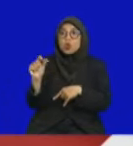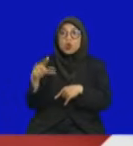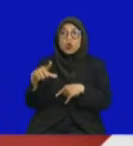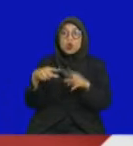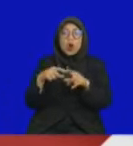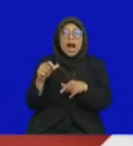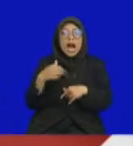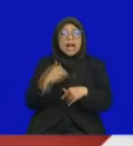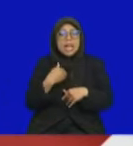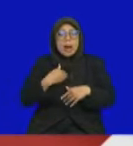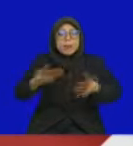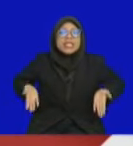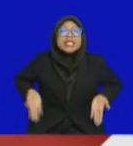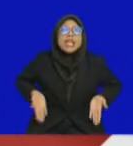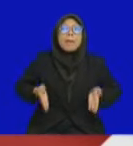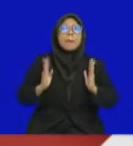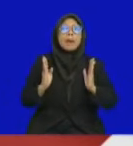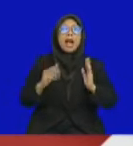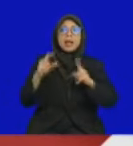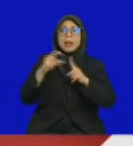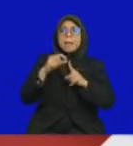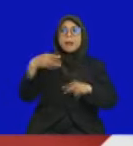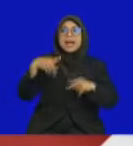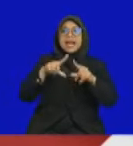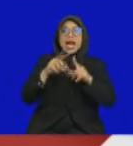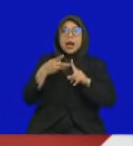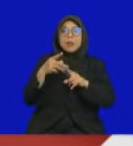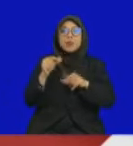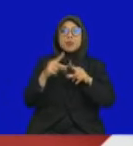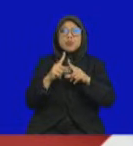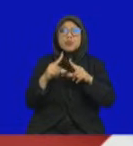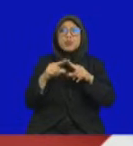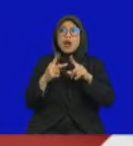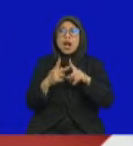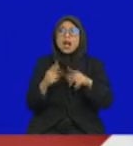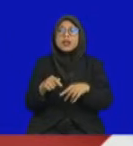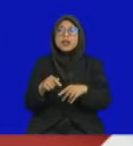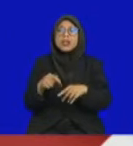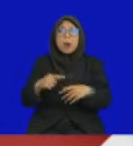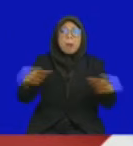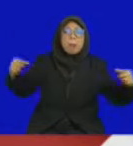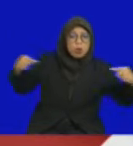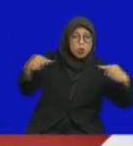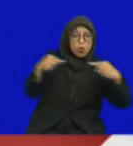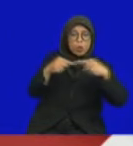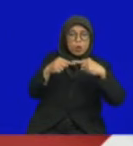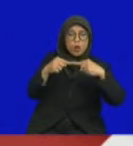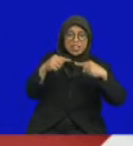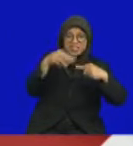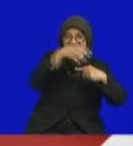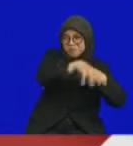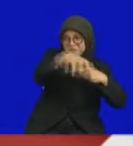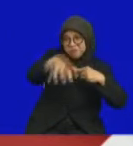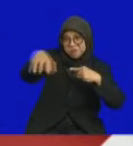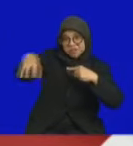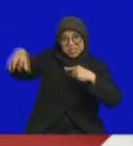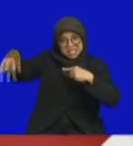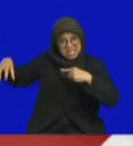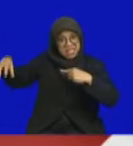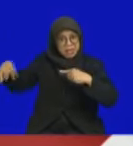Jangkar Pelabuhan Jangkar ini ada di stubondo tetapi membangun konekitas dari saudara-saudara kita yang ada di